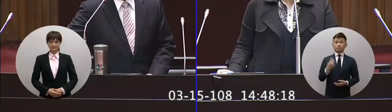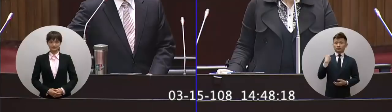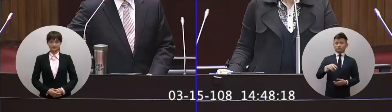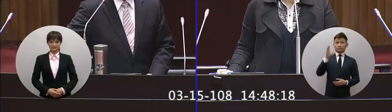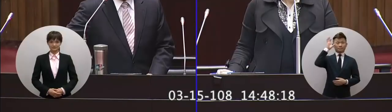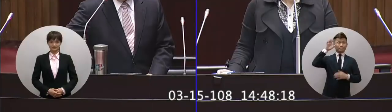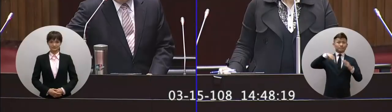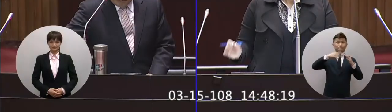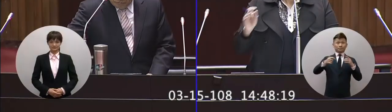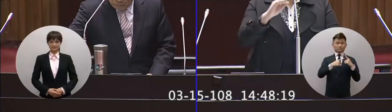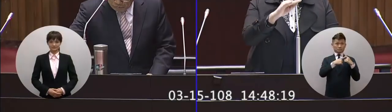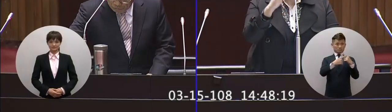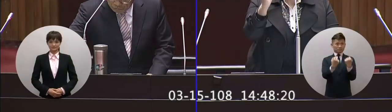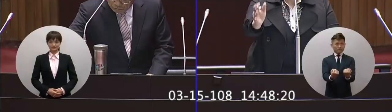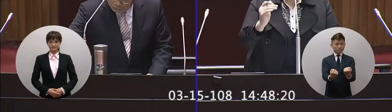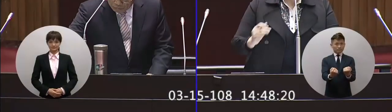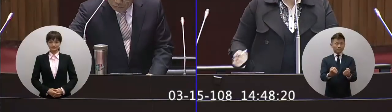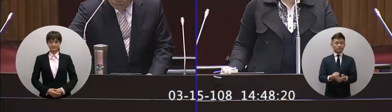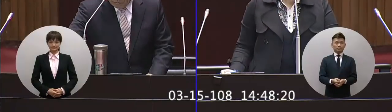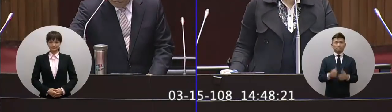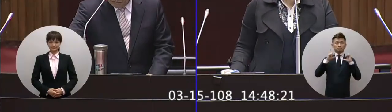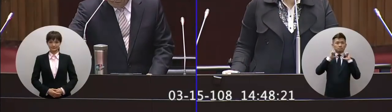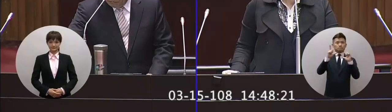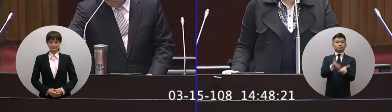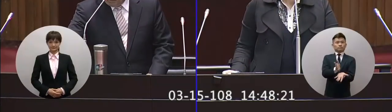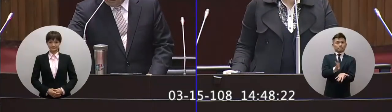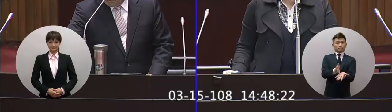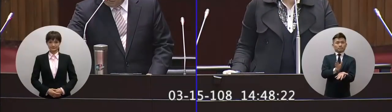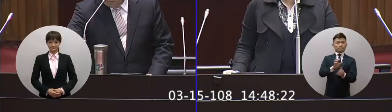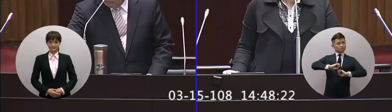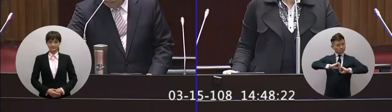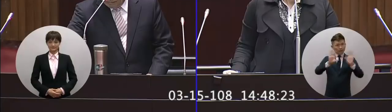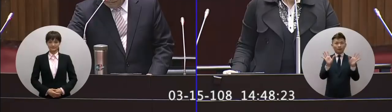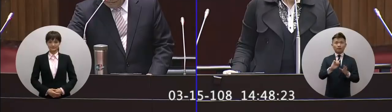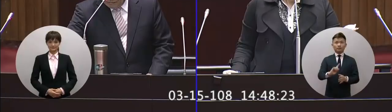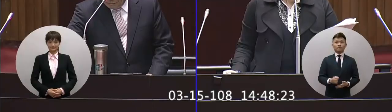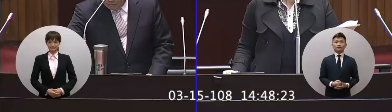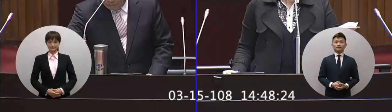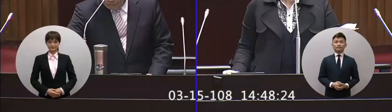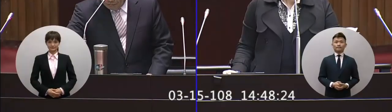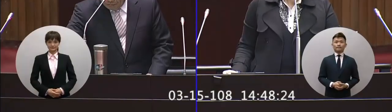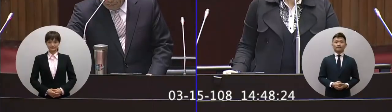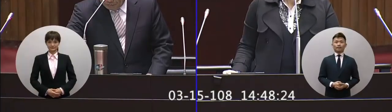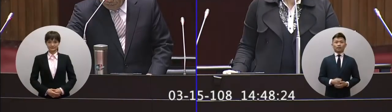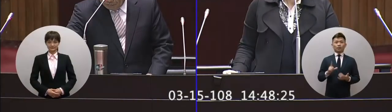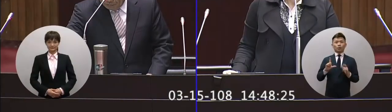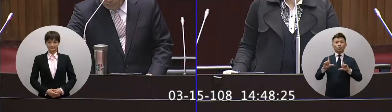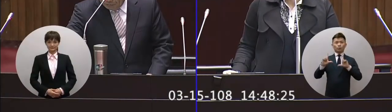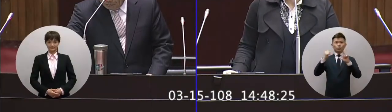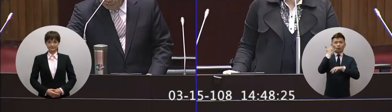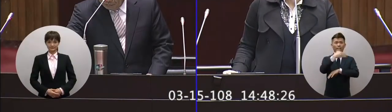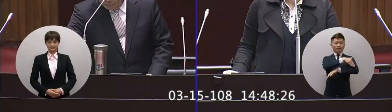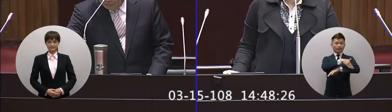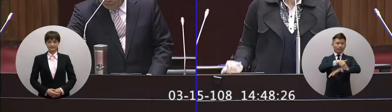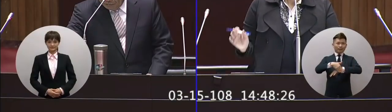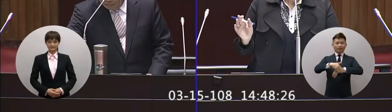在这个现场，不是也发表一个言论，就是不要告别东海岸的徒步